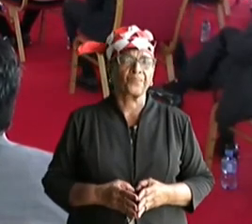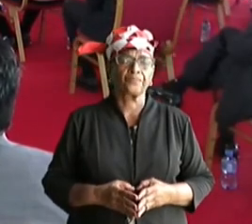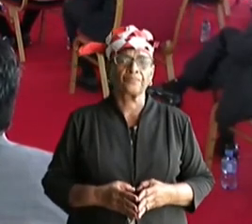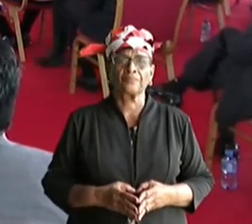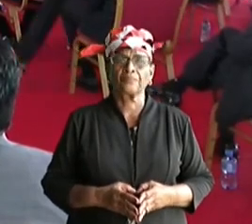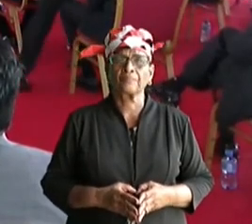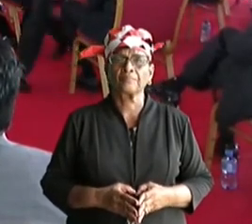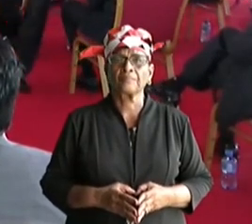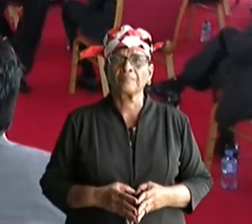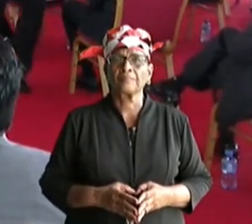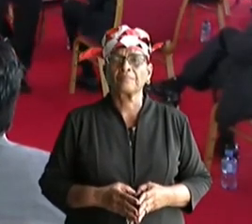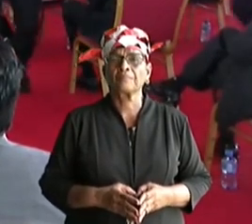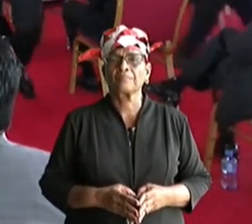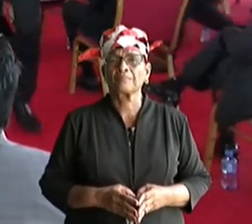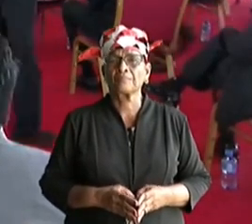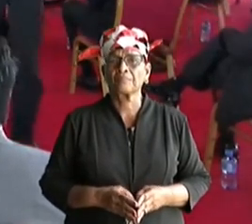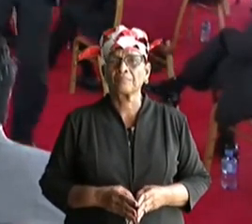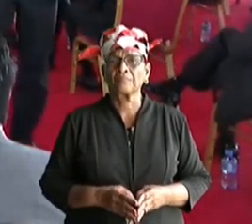Mama